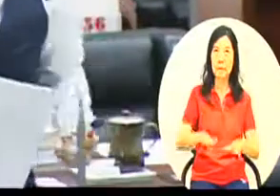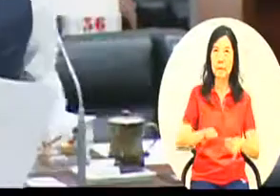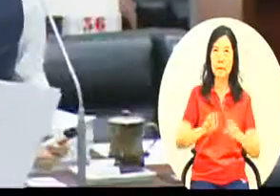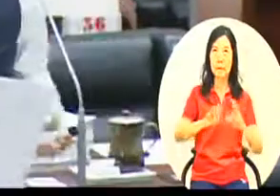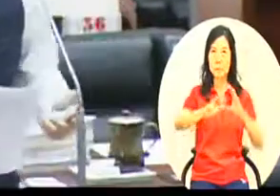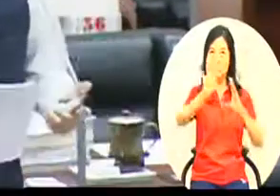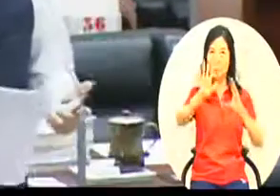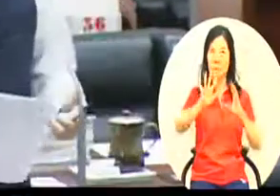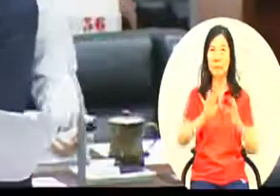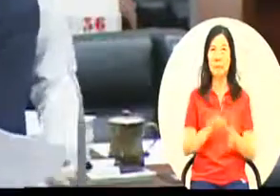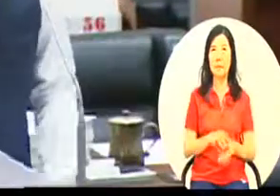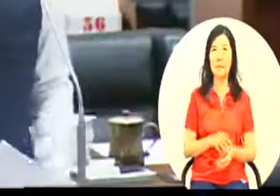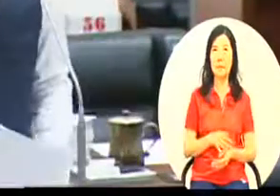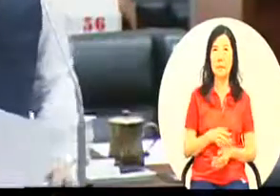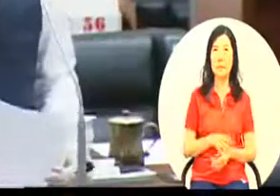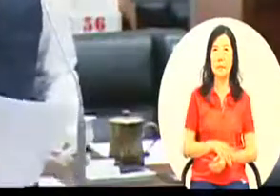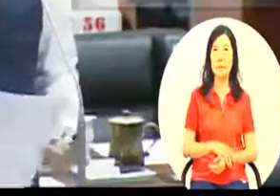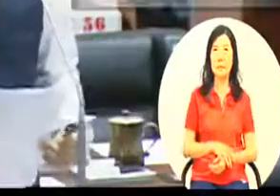片，谢谢。